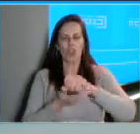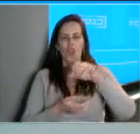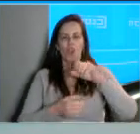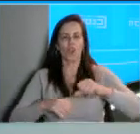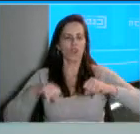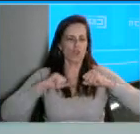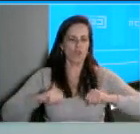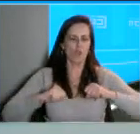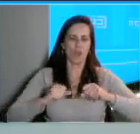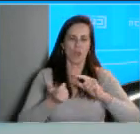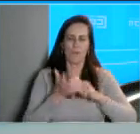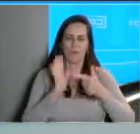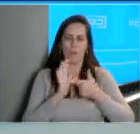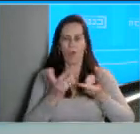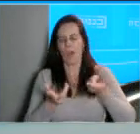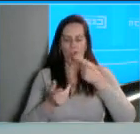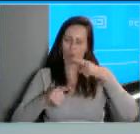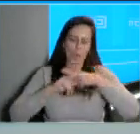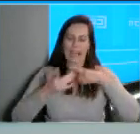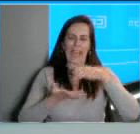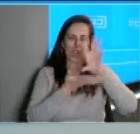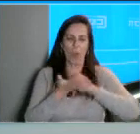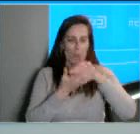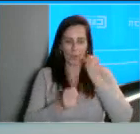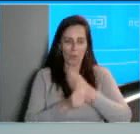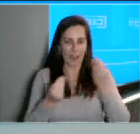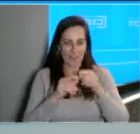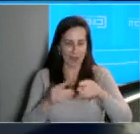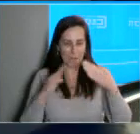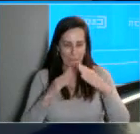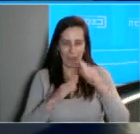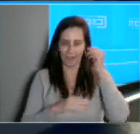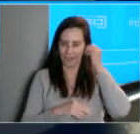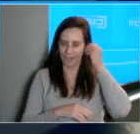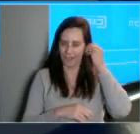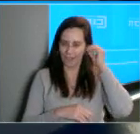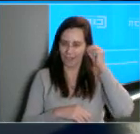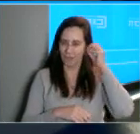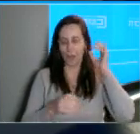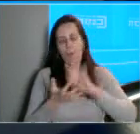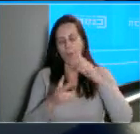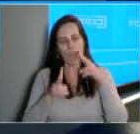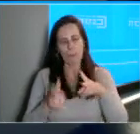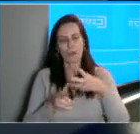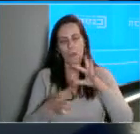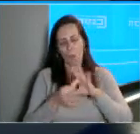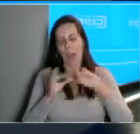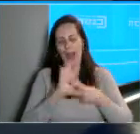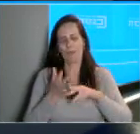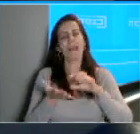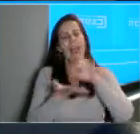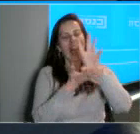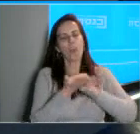מי בעד חיסול הטרור שירים את ידו? הייתי עושה את הדברים האלה בבית. זאת אומרת, מהמקום הבידורי. אז מהמקום הבידורי הייתי יותר מחובר